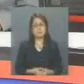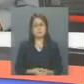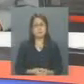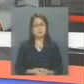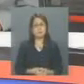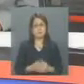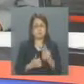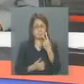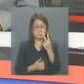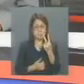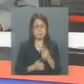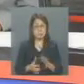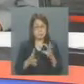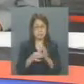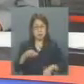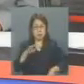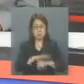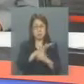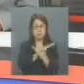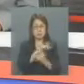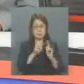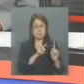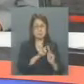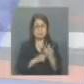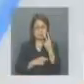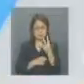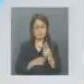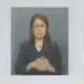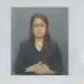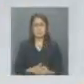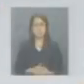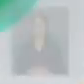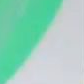ช่วงนี้ติดตามผลฟุตบอลต่างประเทศจากคุณประภาพรชวนาสิริค่ะ